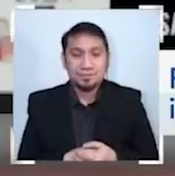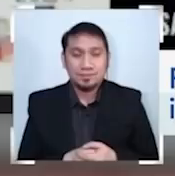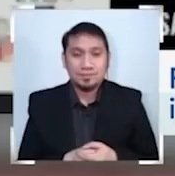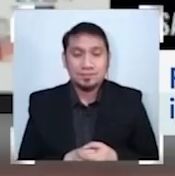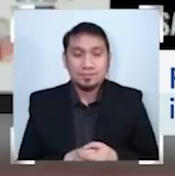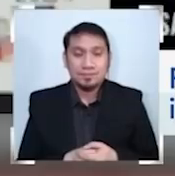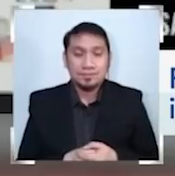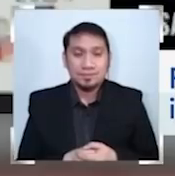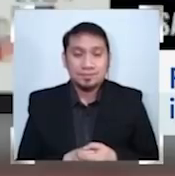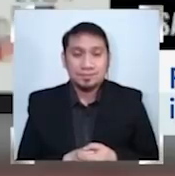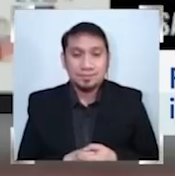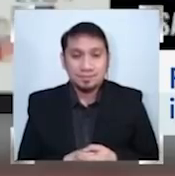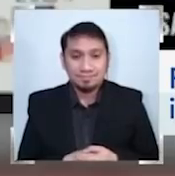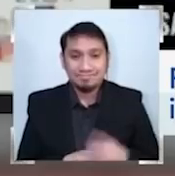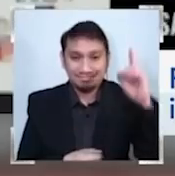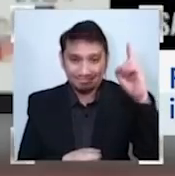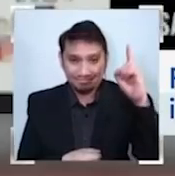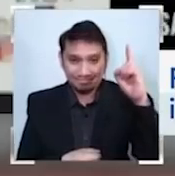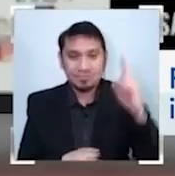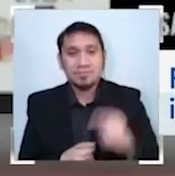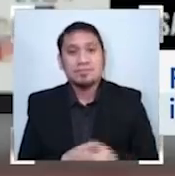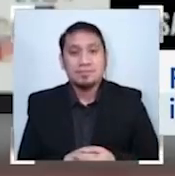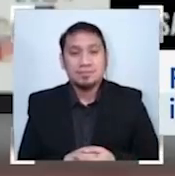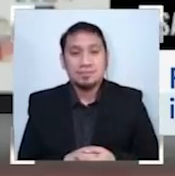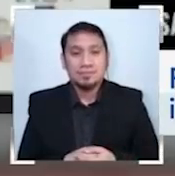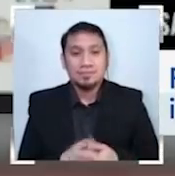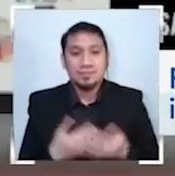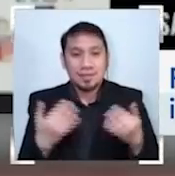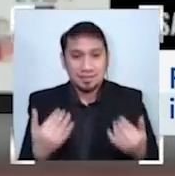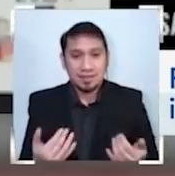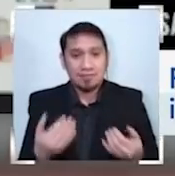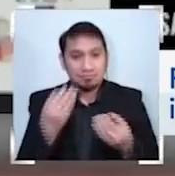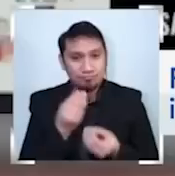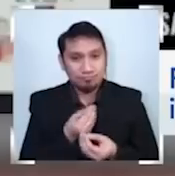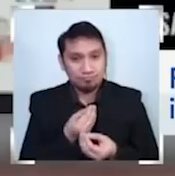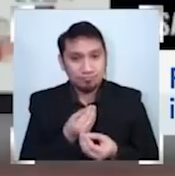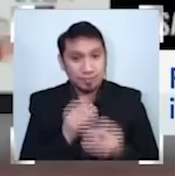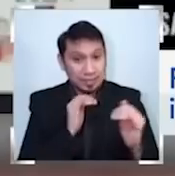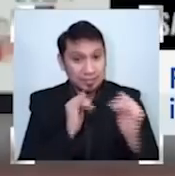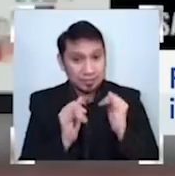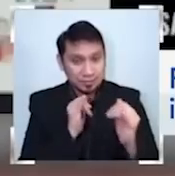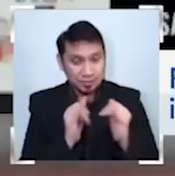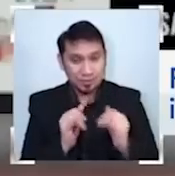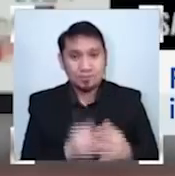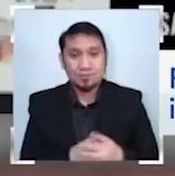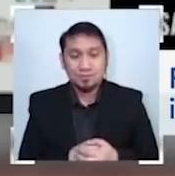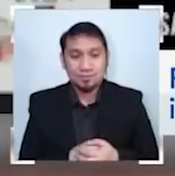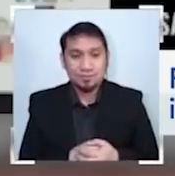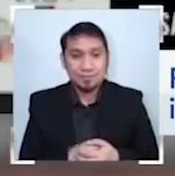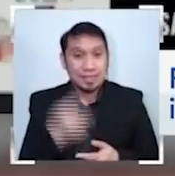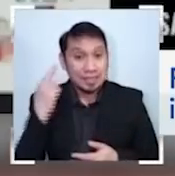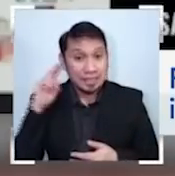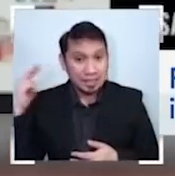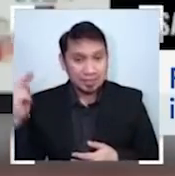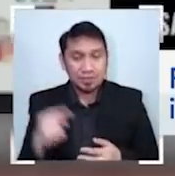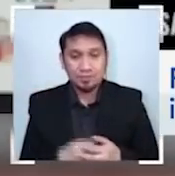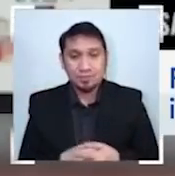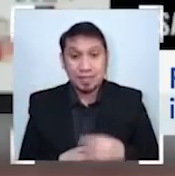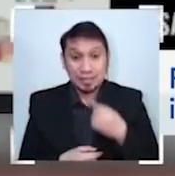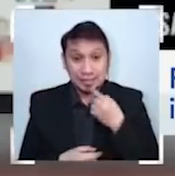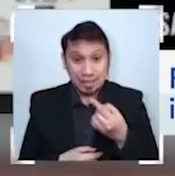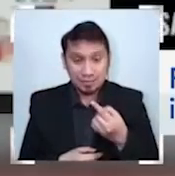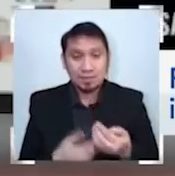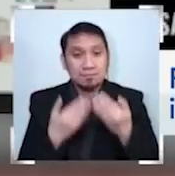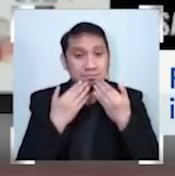Si Faisal Mangondato, ipinalabas sa COMELEC e-rally ang panayam sa kanya sa isang radio station. Nagpasalamat siya sa mga kababayan